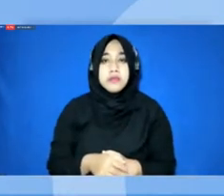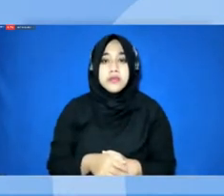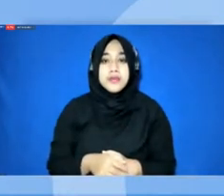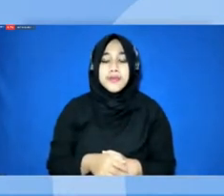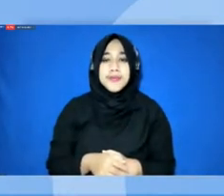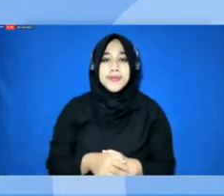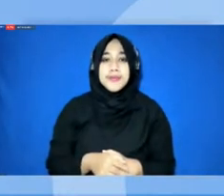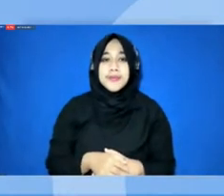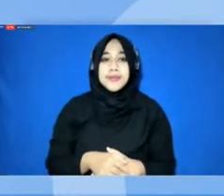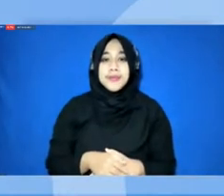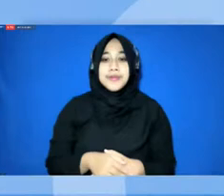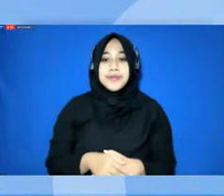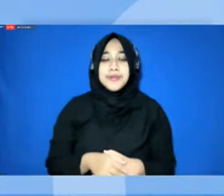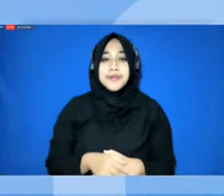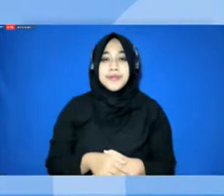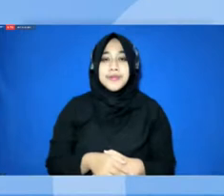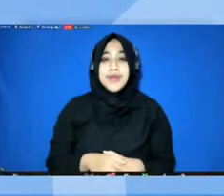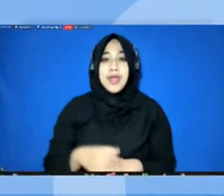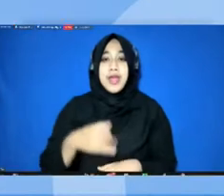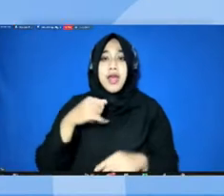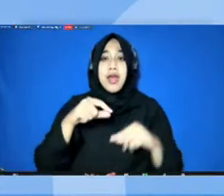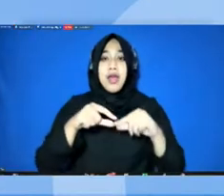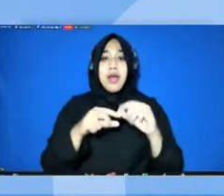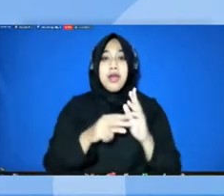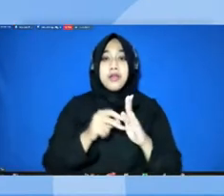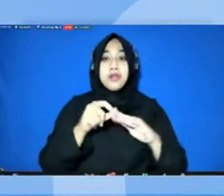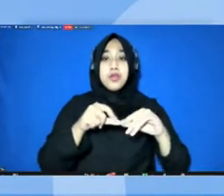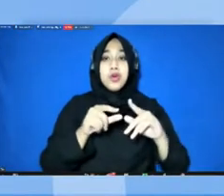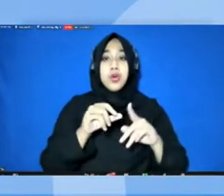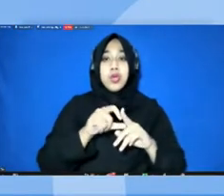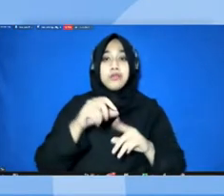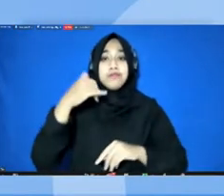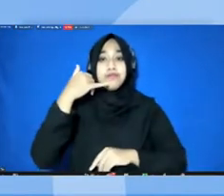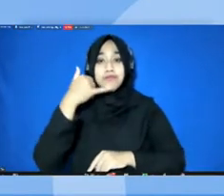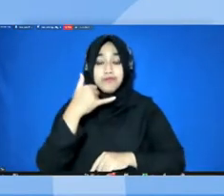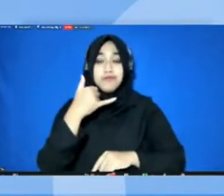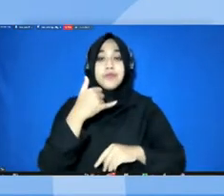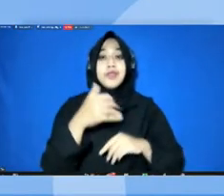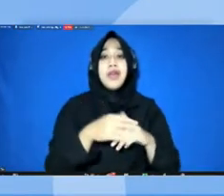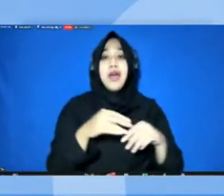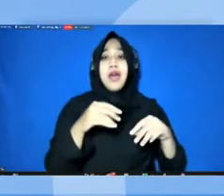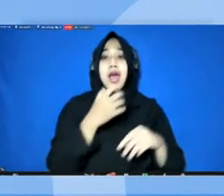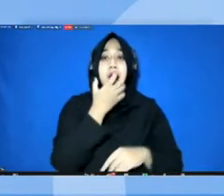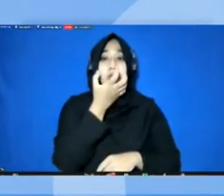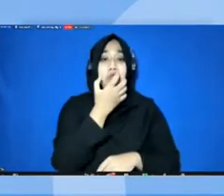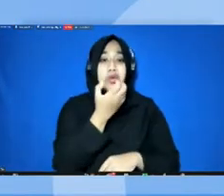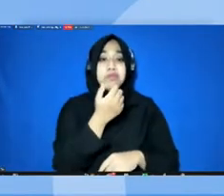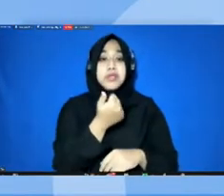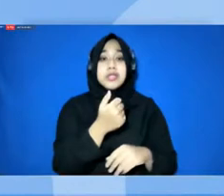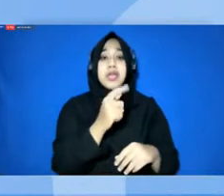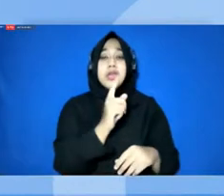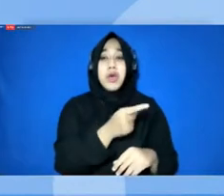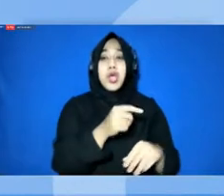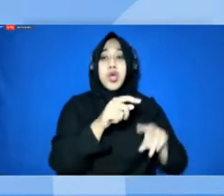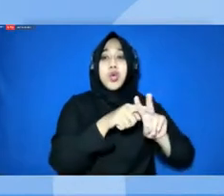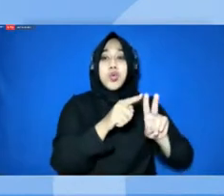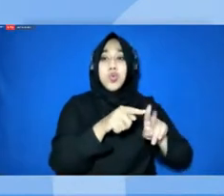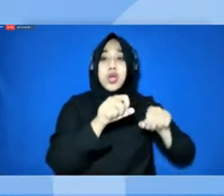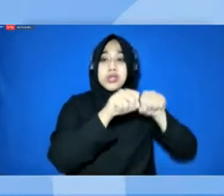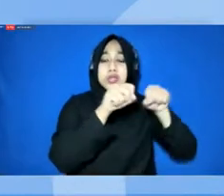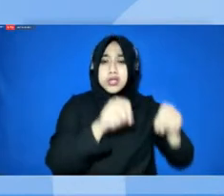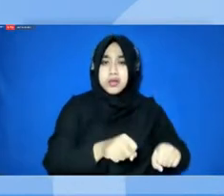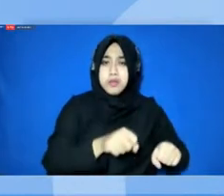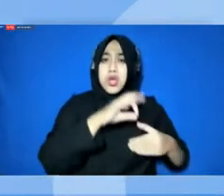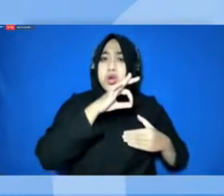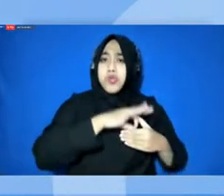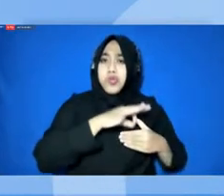di Android dan iPhone yang bisa di-download lalu kemudian dipakai di kedua sistem ini. Fungsinya